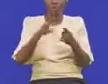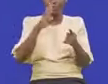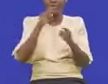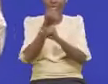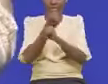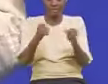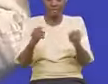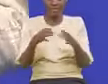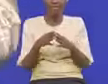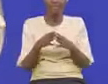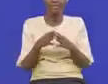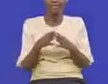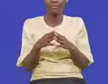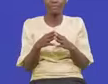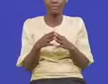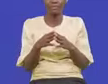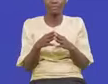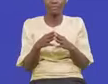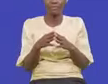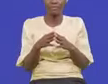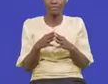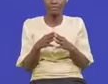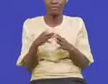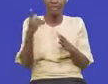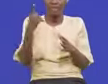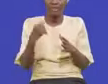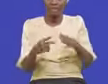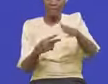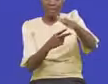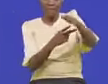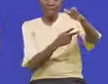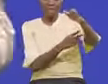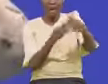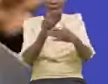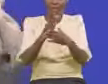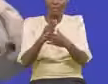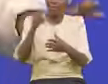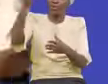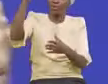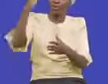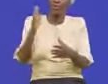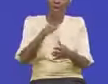Ame si jibena wako ame okata wako dede.